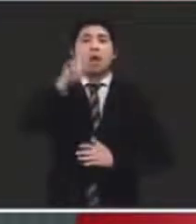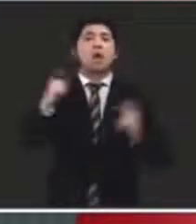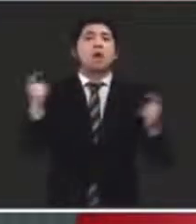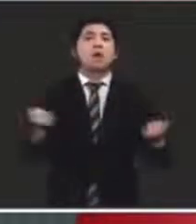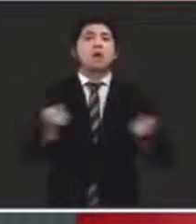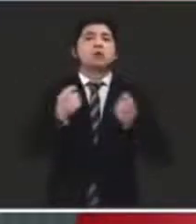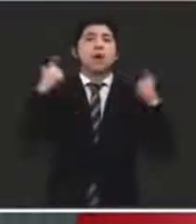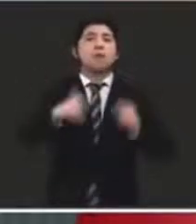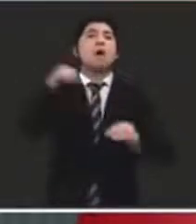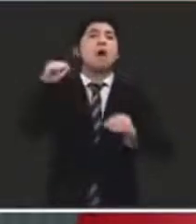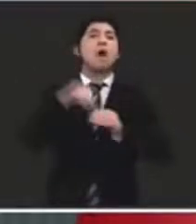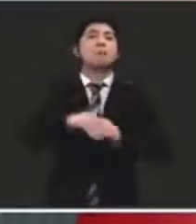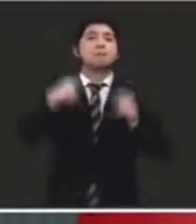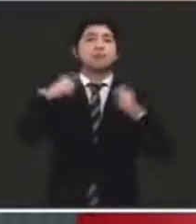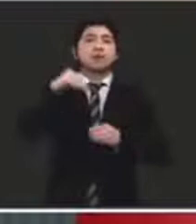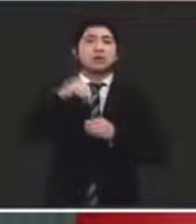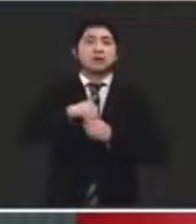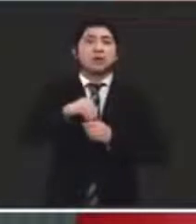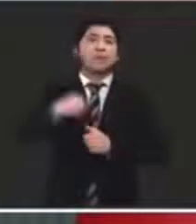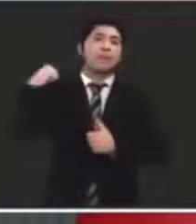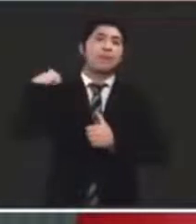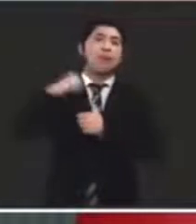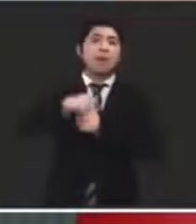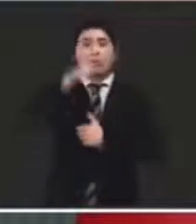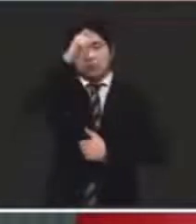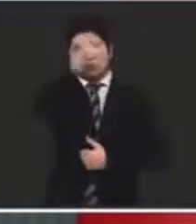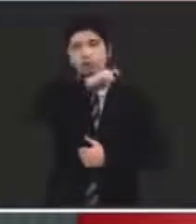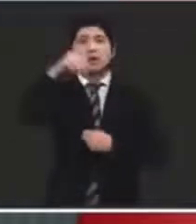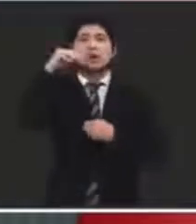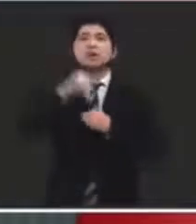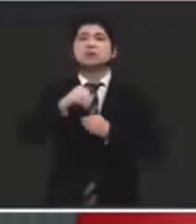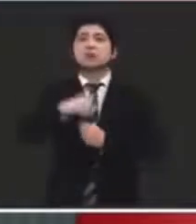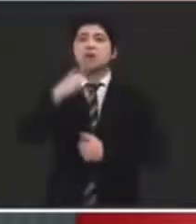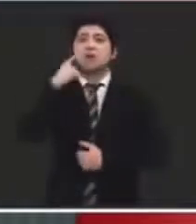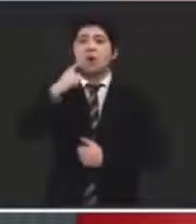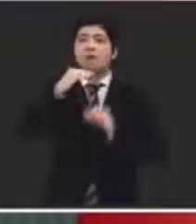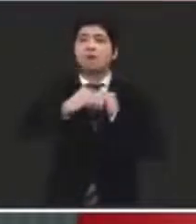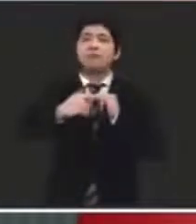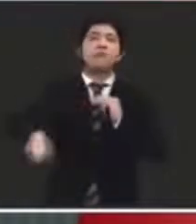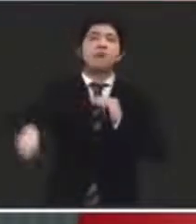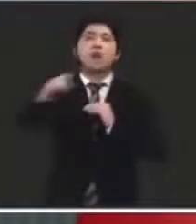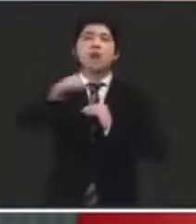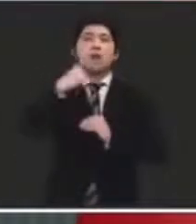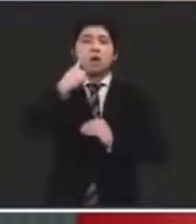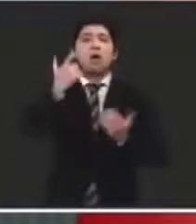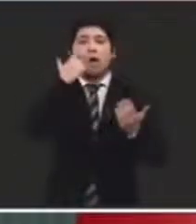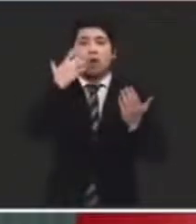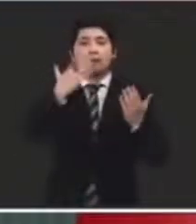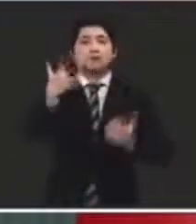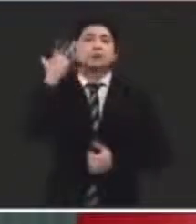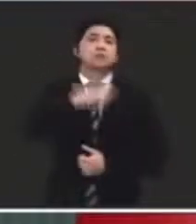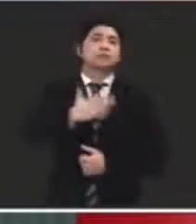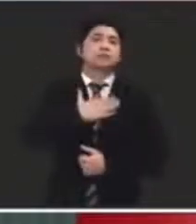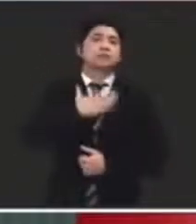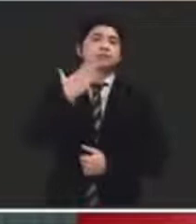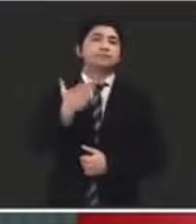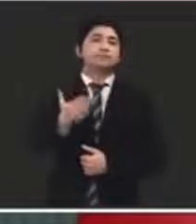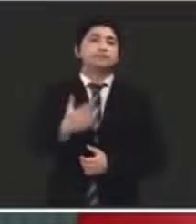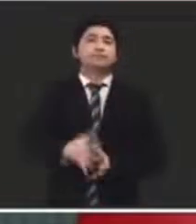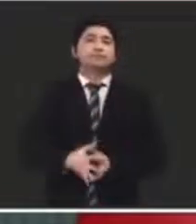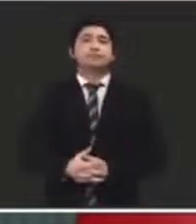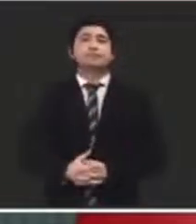yerim kampanyasının bir kez daha ülkemize ve milletimize hayırlı olmasını diliyorum